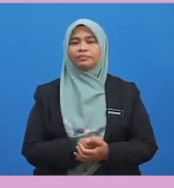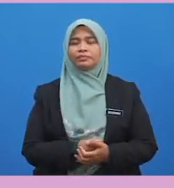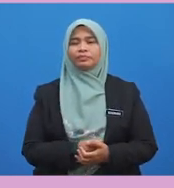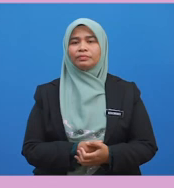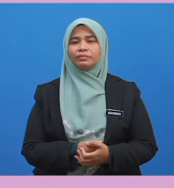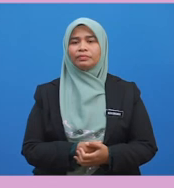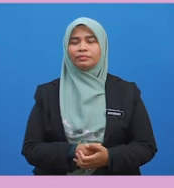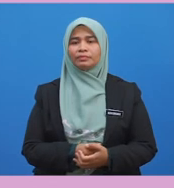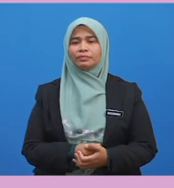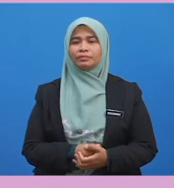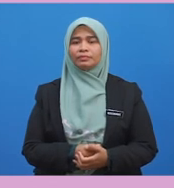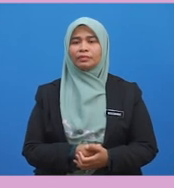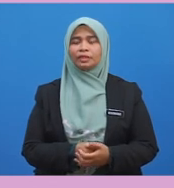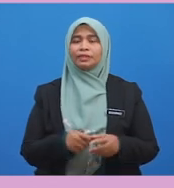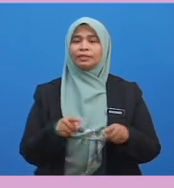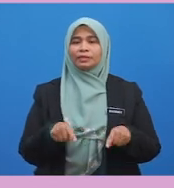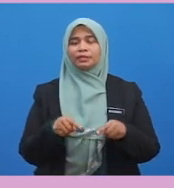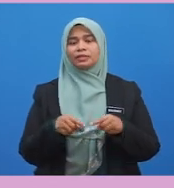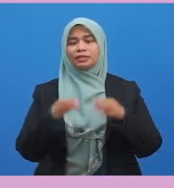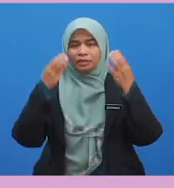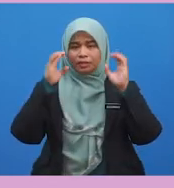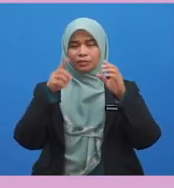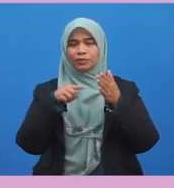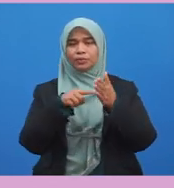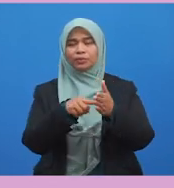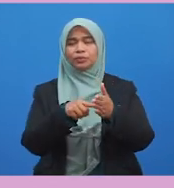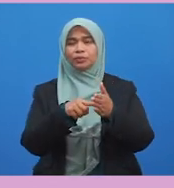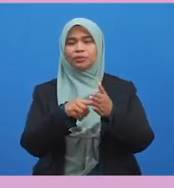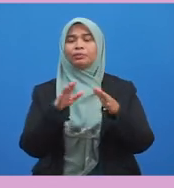dikaji. Di sini, cikgu